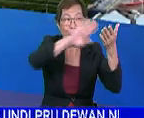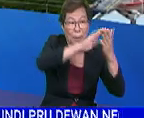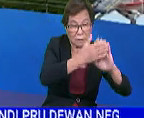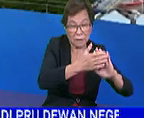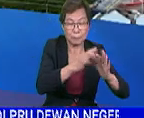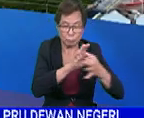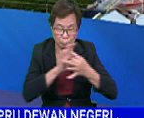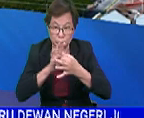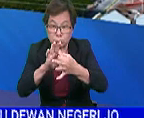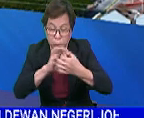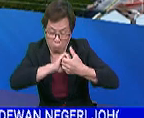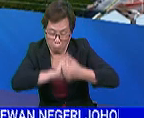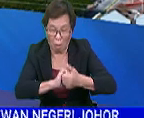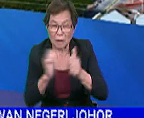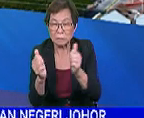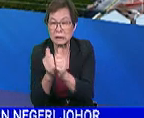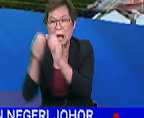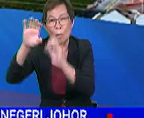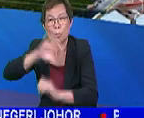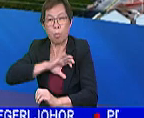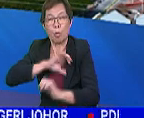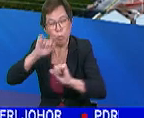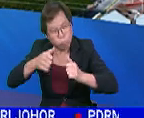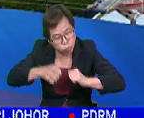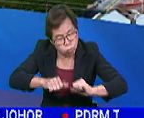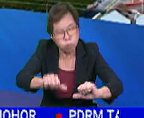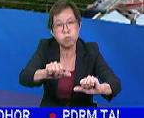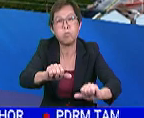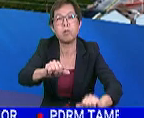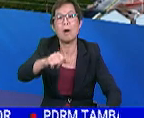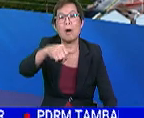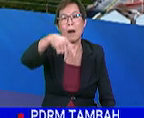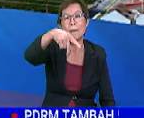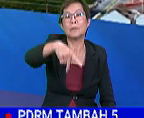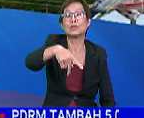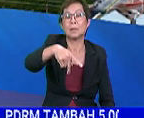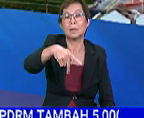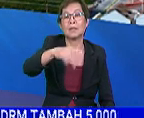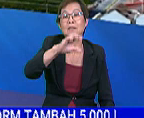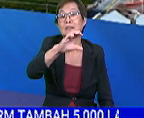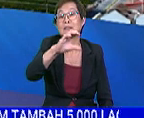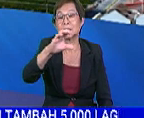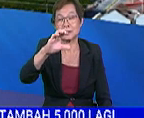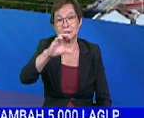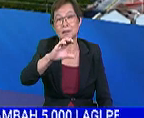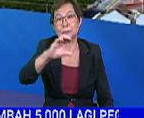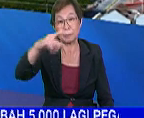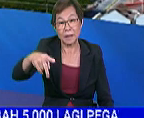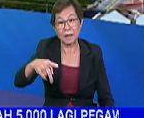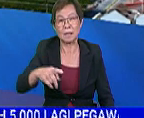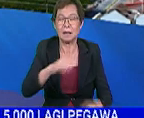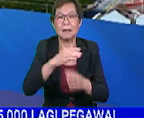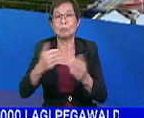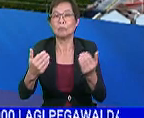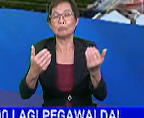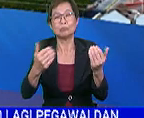di negeri ini dengan pihak polis perlu diteruskan pesuruhjaya polis sarawakid is yang menamatkan perkhidmatan beliau hari